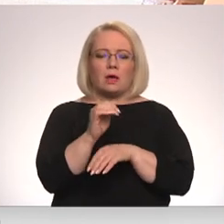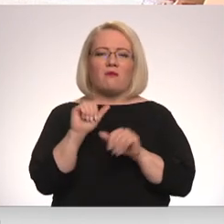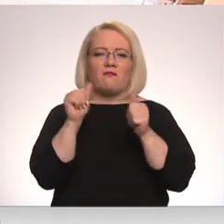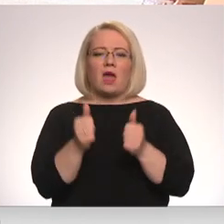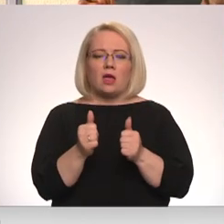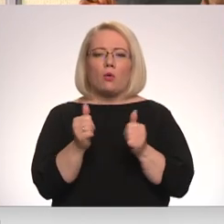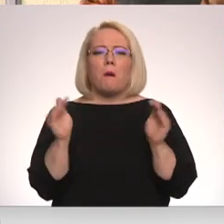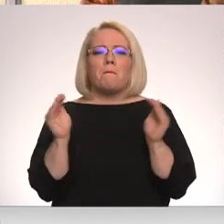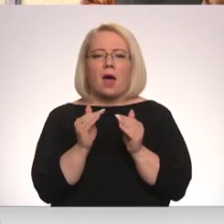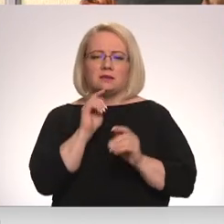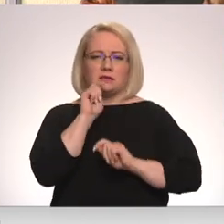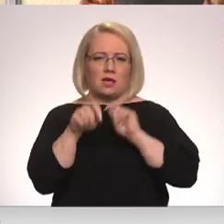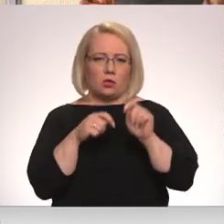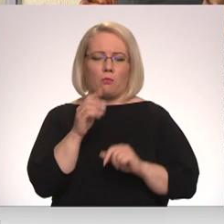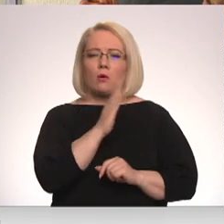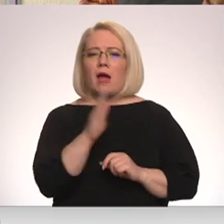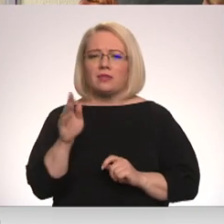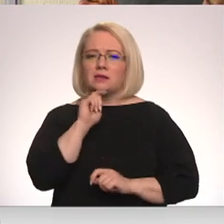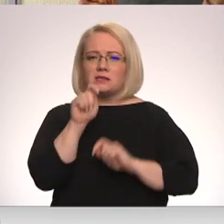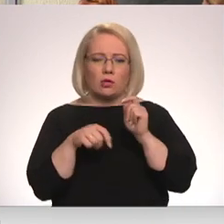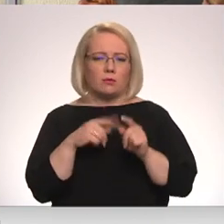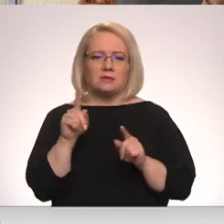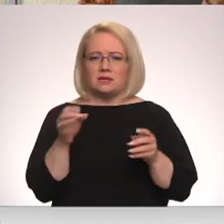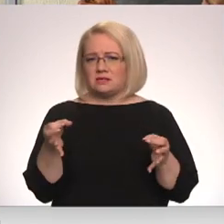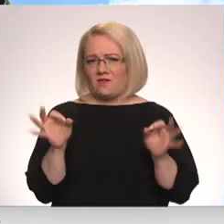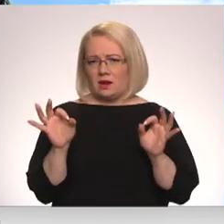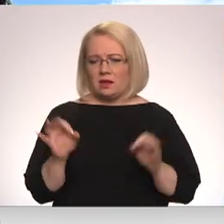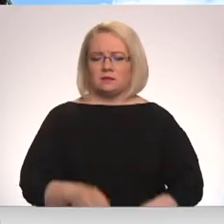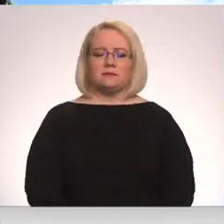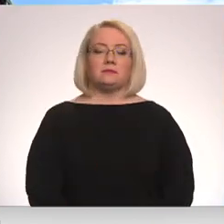tāpēc katrs no tiem ir svarīgs. Dāvids Fredenfelds, Mārtiņš Avots, Latvijas televīzija.